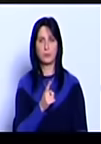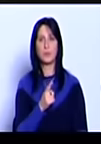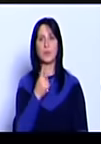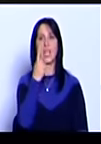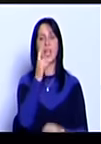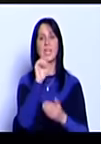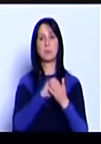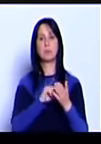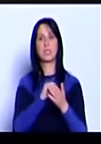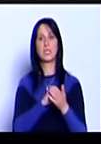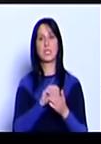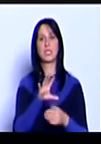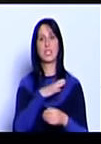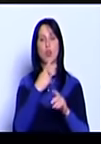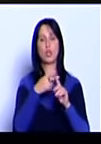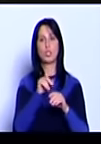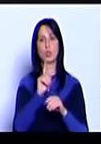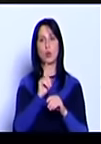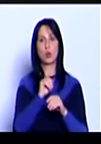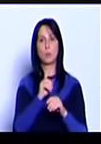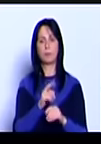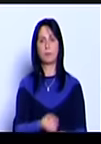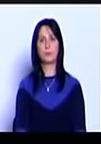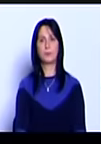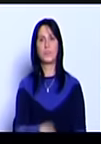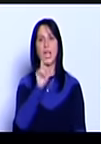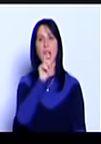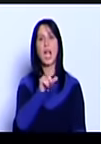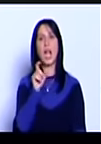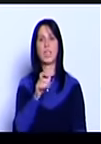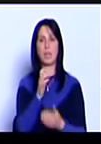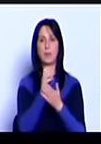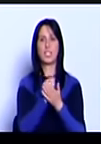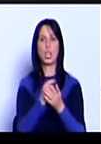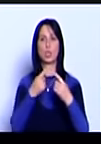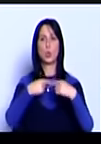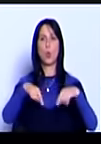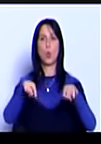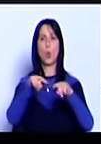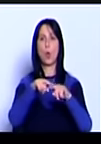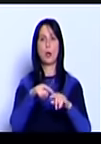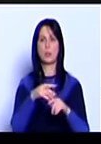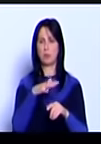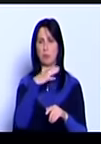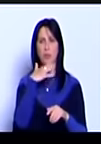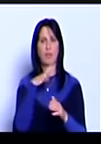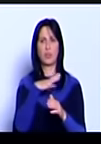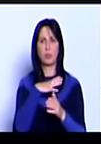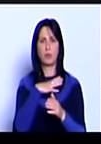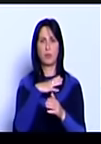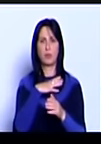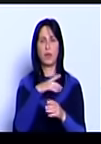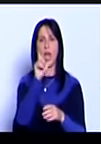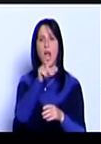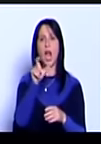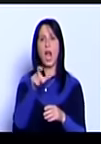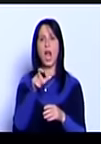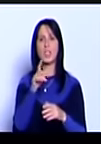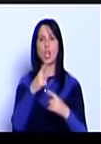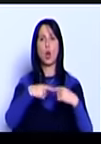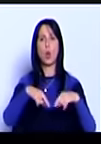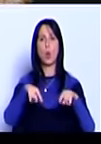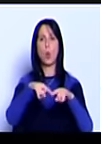ერთი მიზეზი გახლავთ ის, რომ ნუ ახლა ადამიანური რესურსი კოალიციას არ აკლდა. საკადრო რესურსი